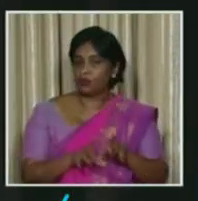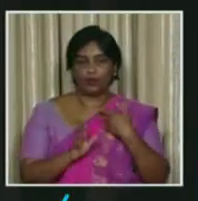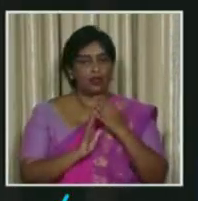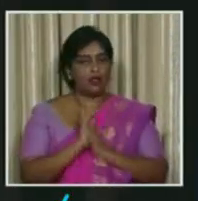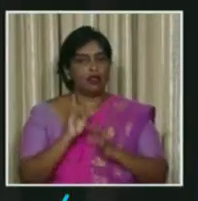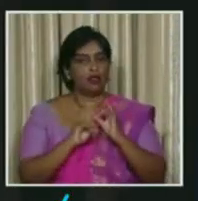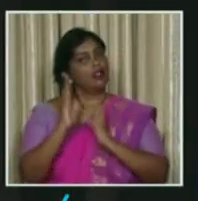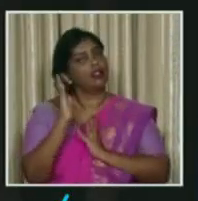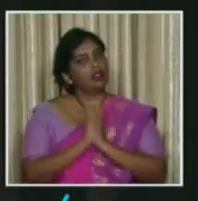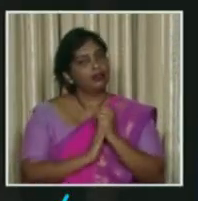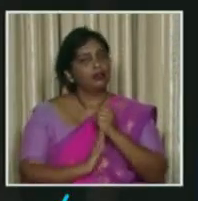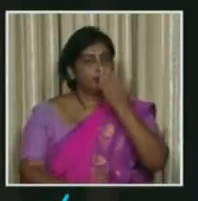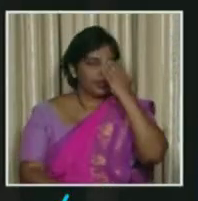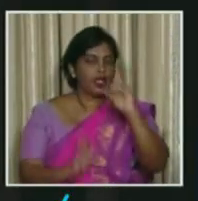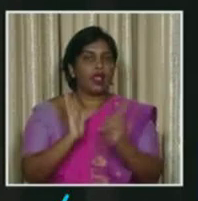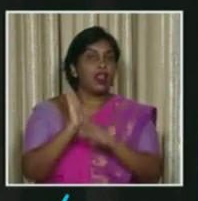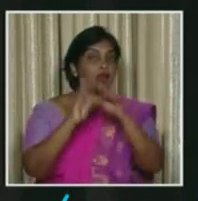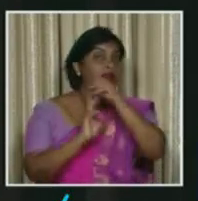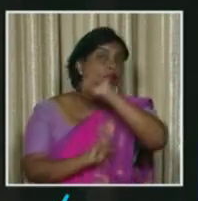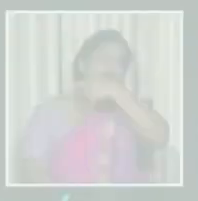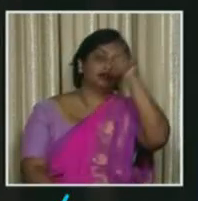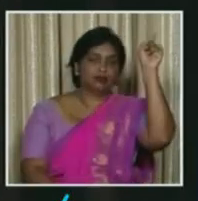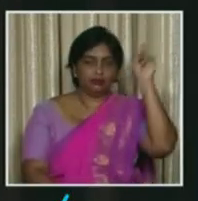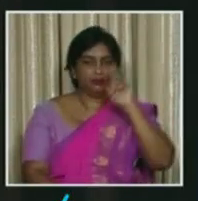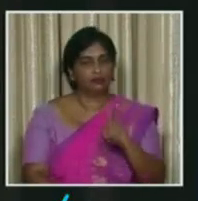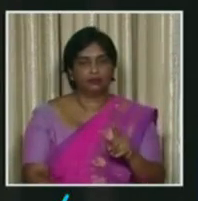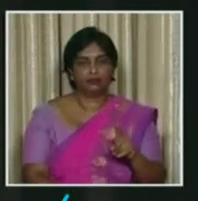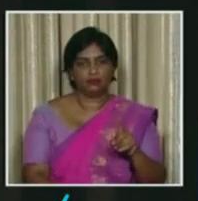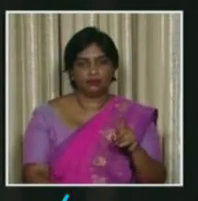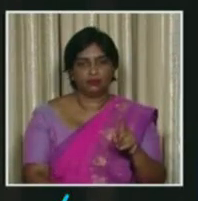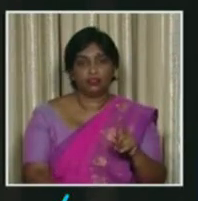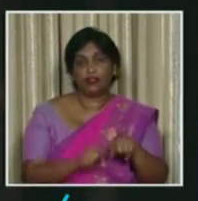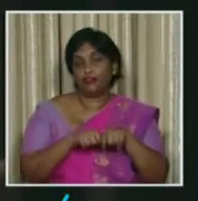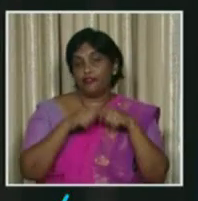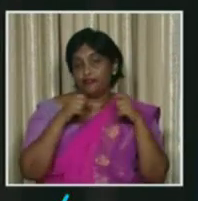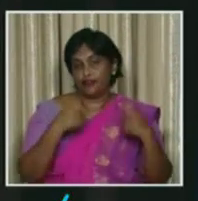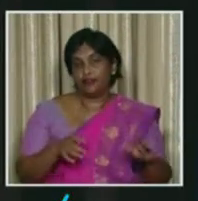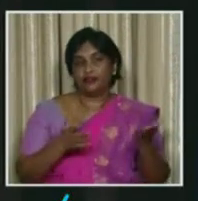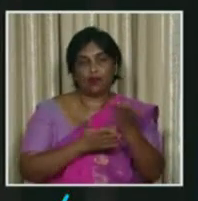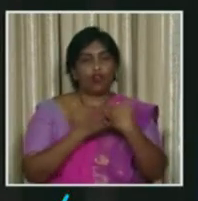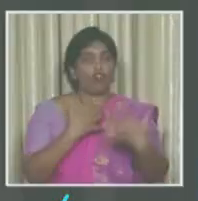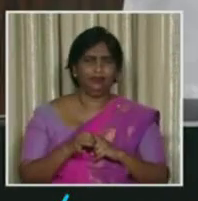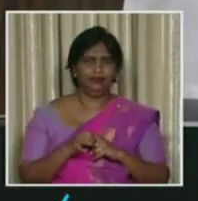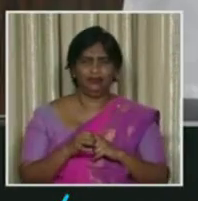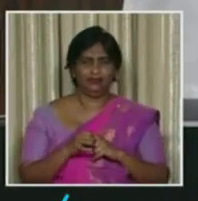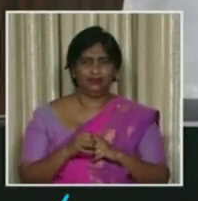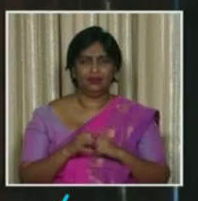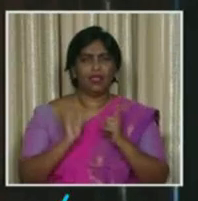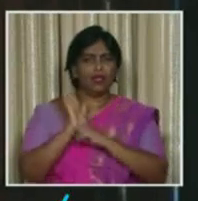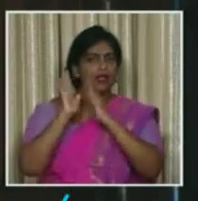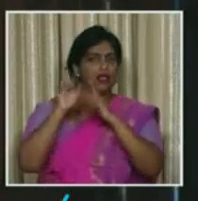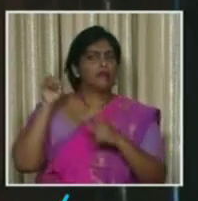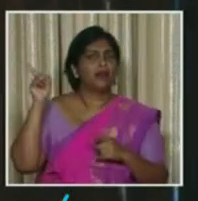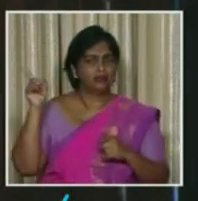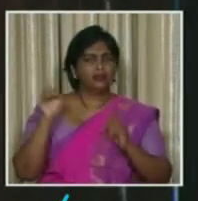ඇමතිවරයෙකුට අයිතියක් තියෙනවා කරුණා කරලා ලැබ්‍රේ තියෙනවා ගිහලා බලා ගන්න කියලා කියන. මහා පියදමක් කරලා මේ සේරන පිටපත් මෙහෙට ගහන්න නැතුව පුස්තකාලේ තියෙනවා